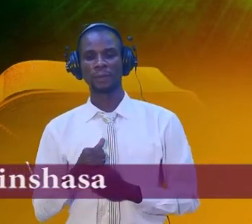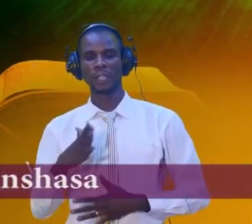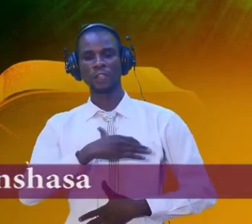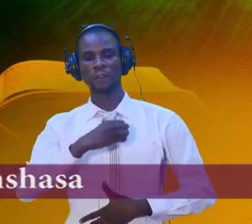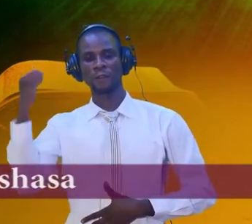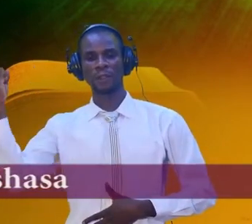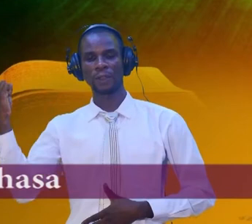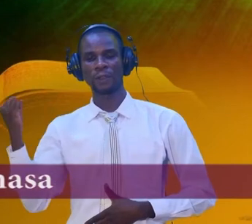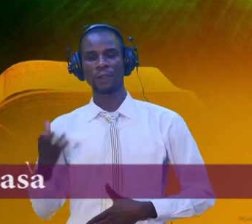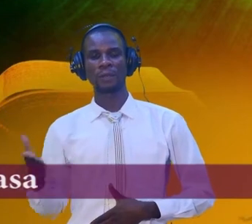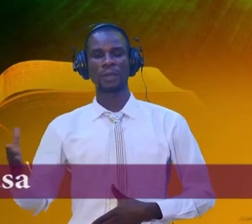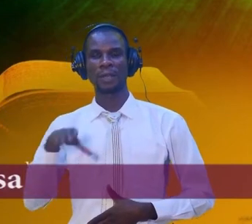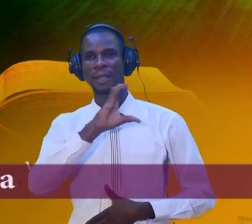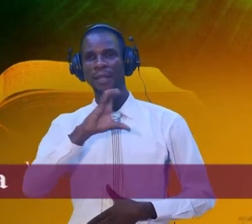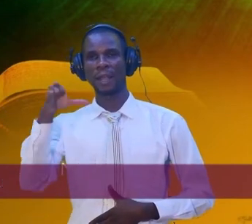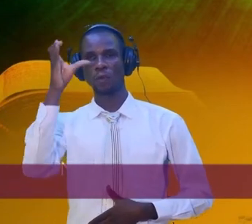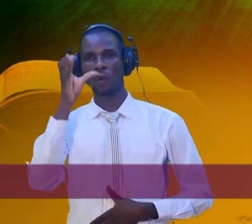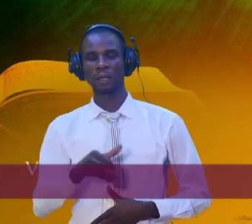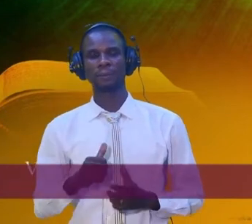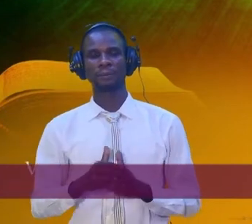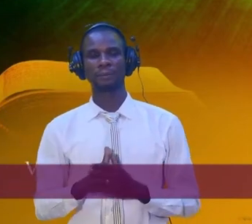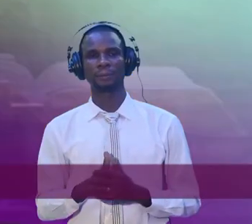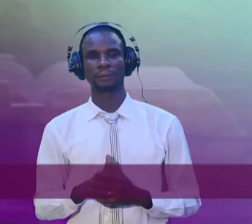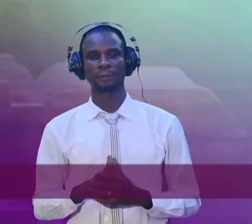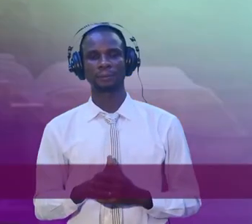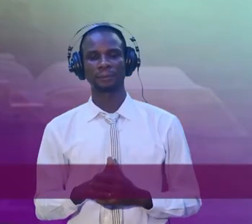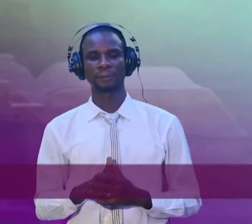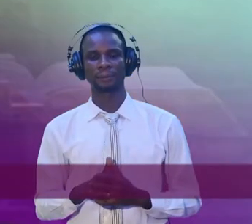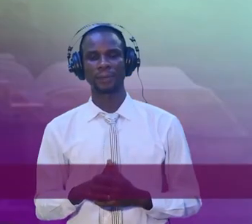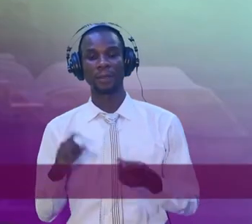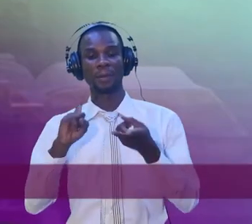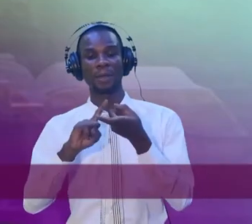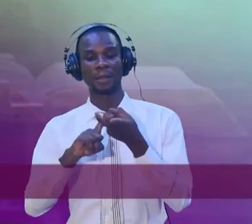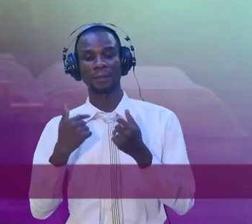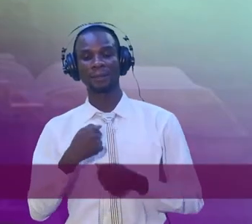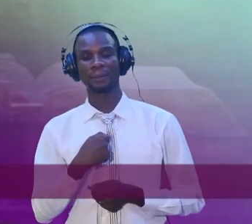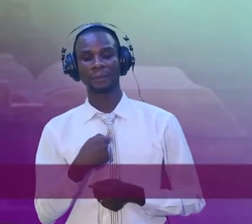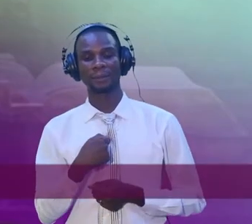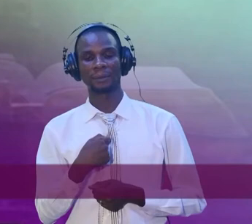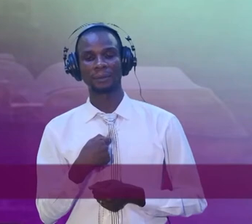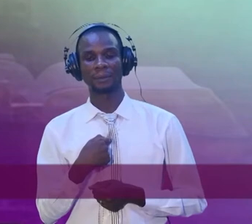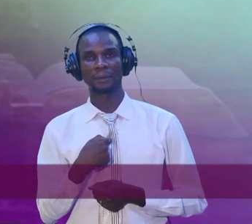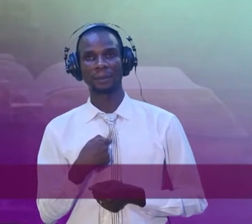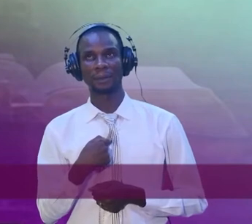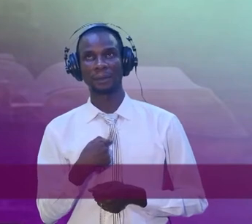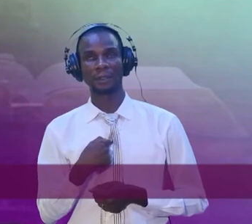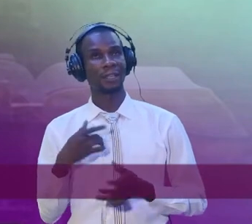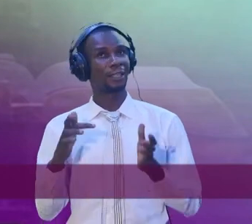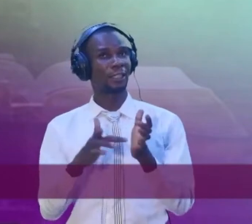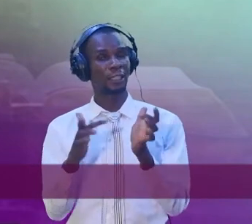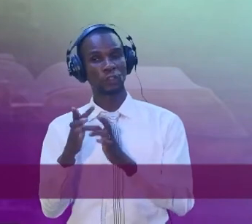kuwa mkogo kwa ujasiri akizishangilia katika msalaba huo.